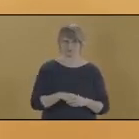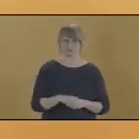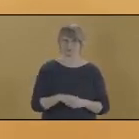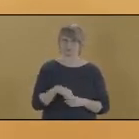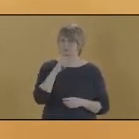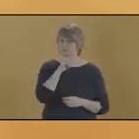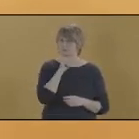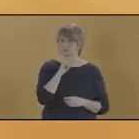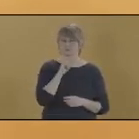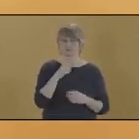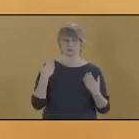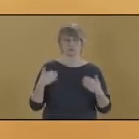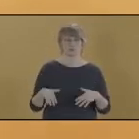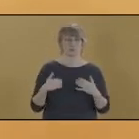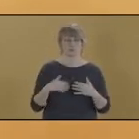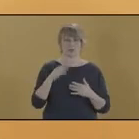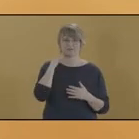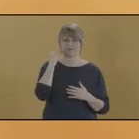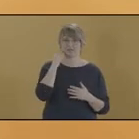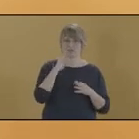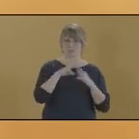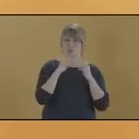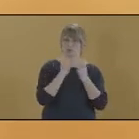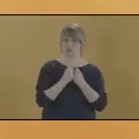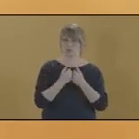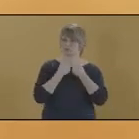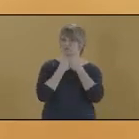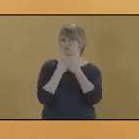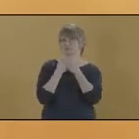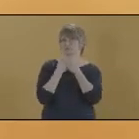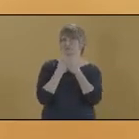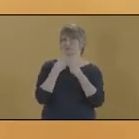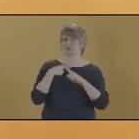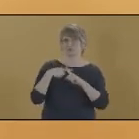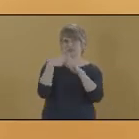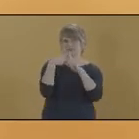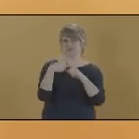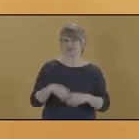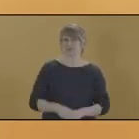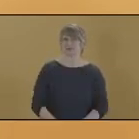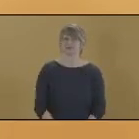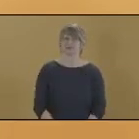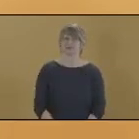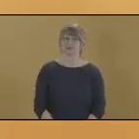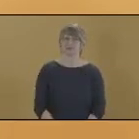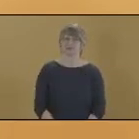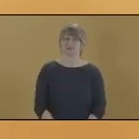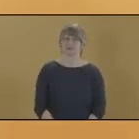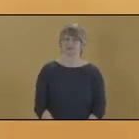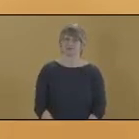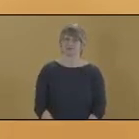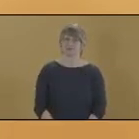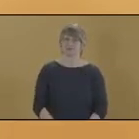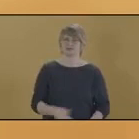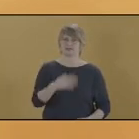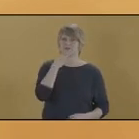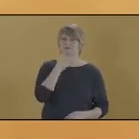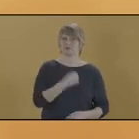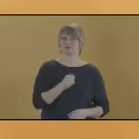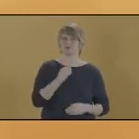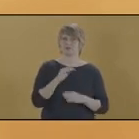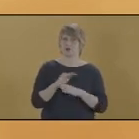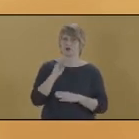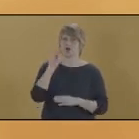Mit denen haben wir sehr gute Erfahrungen gemacht in den Workshops. Genau. Und jetzt möchte ich noch als kleinen